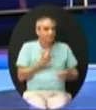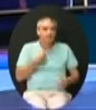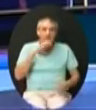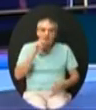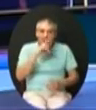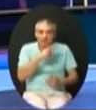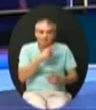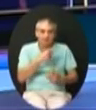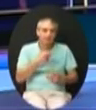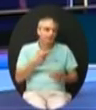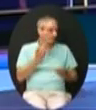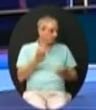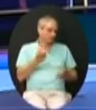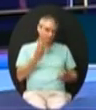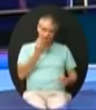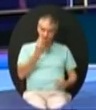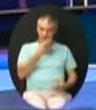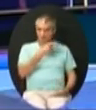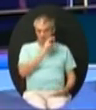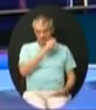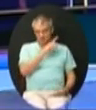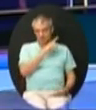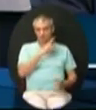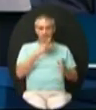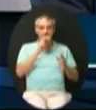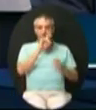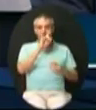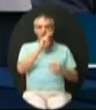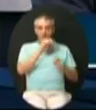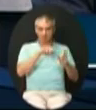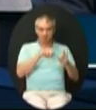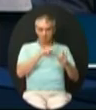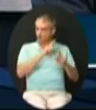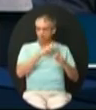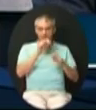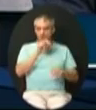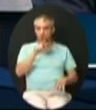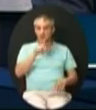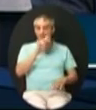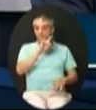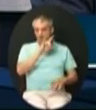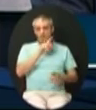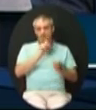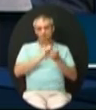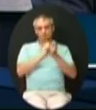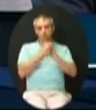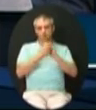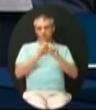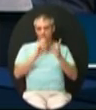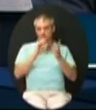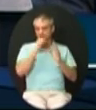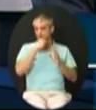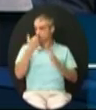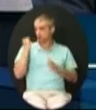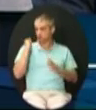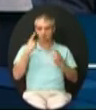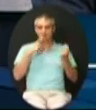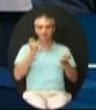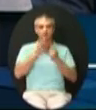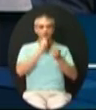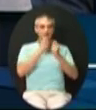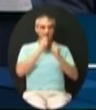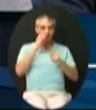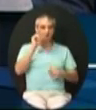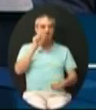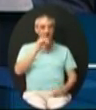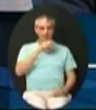הרי משכתב, עטילה. שנייה, נחמן, קודם כל ודאי. נחמן, לא רק בעניין הזה, נחמן משכתב את ההיסטוריה. רק אתמול התפרסם ראיון בקאם של